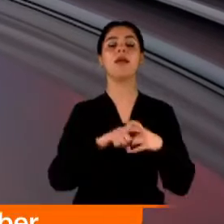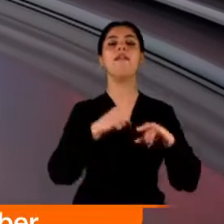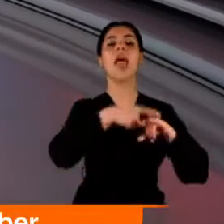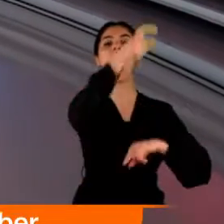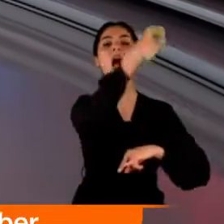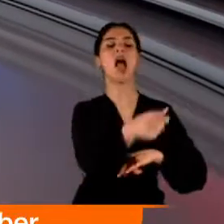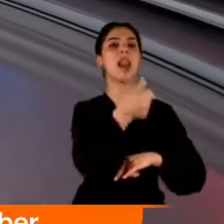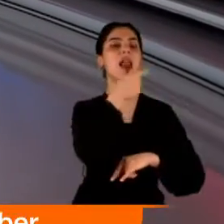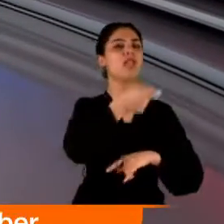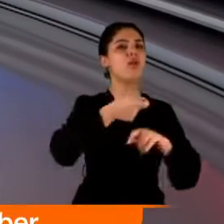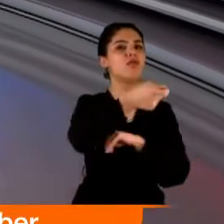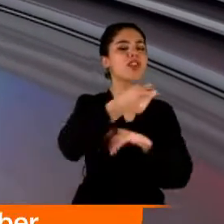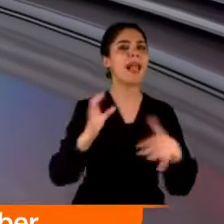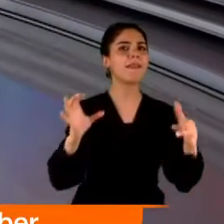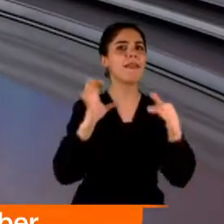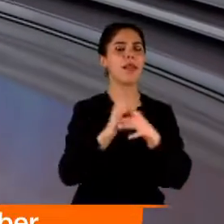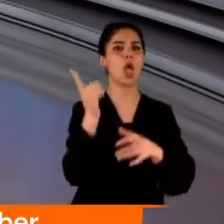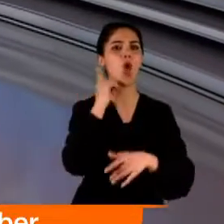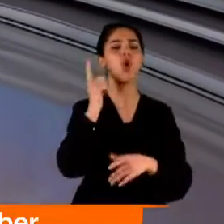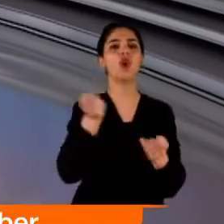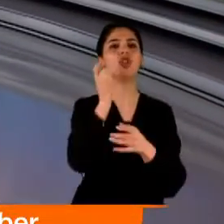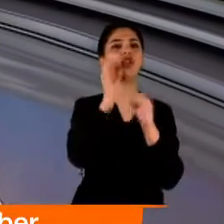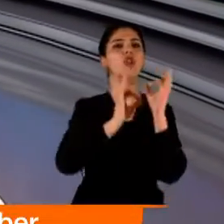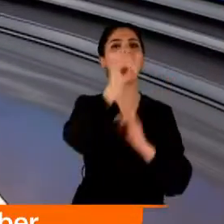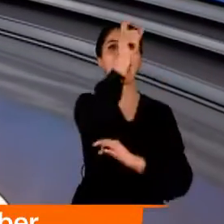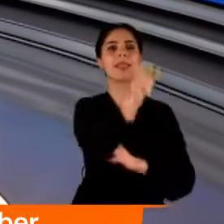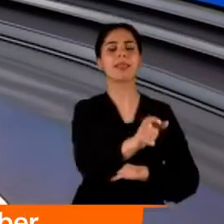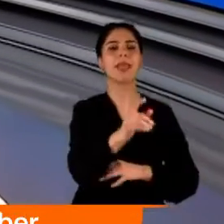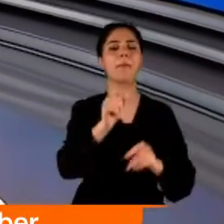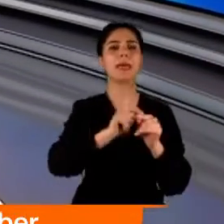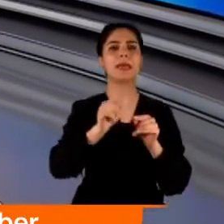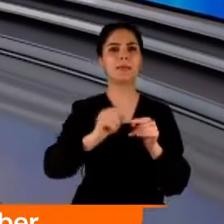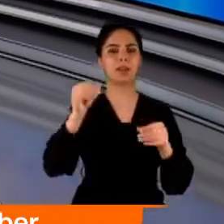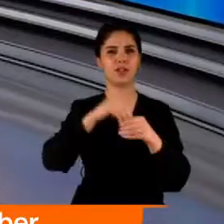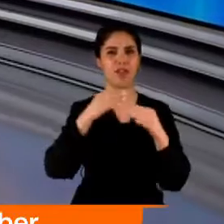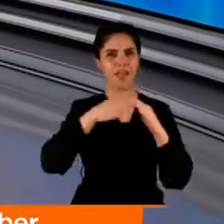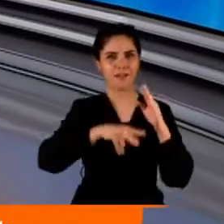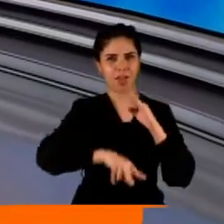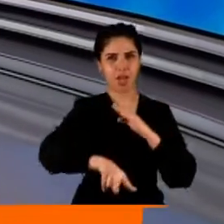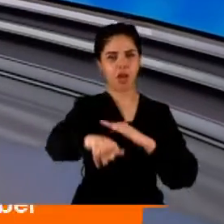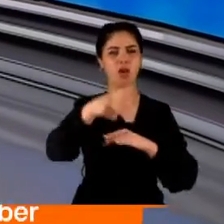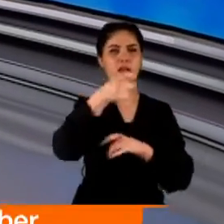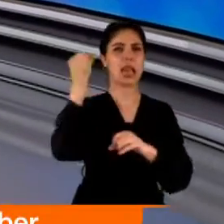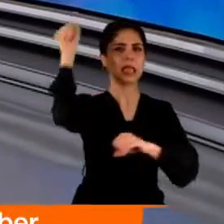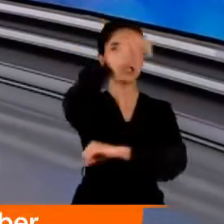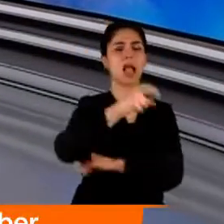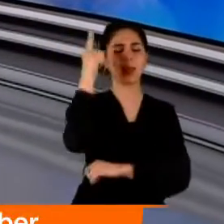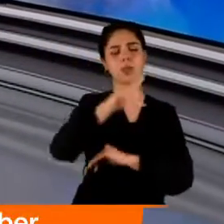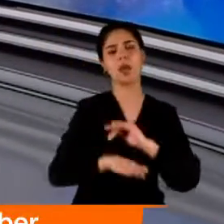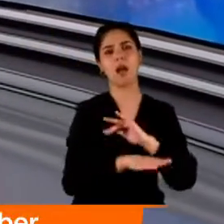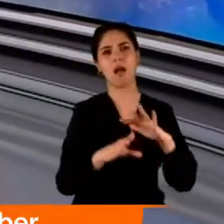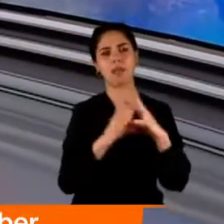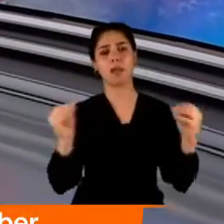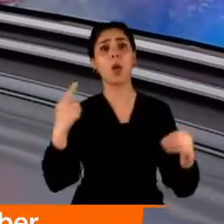Ve Halil Falyalı cinayeti, ünlü iş adamı Kuzey Kıbrıs Türk Cumhuriyeti'nde evine giderken uğradığı silahlı saldırı sonucu hayatını